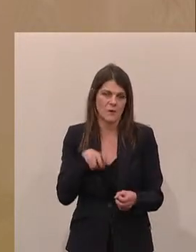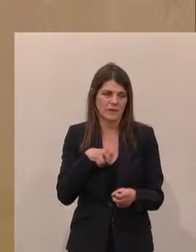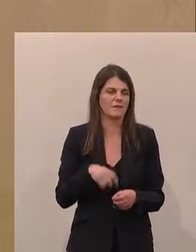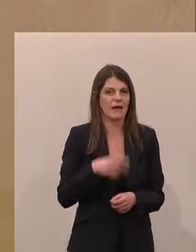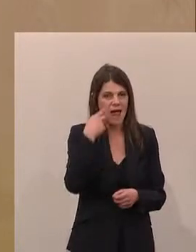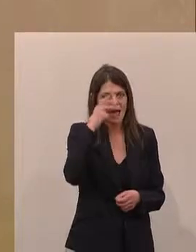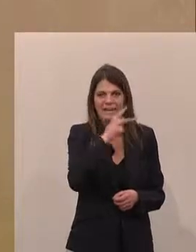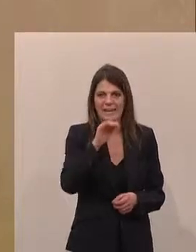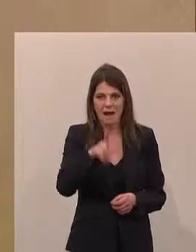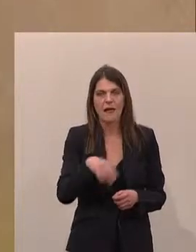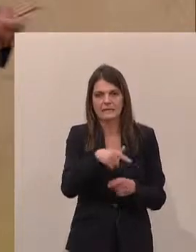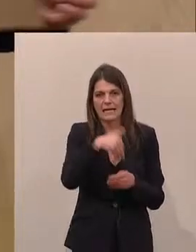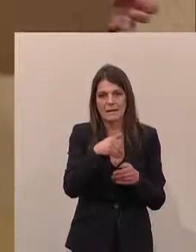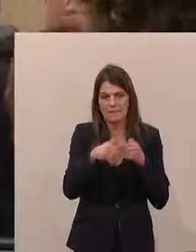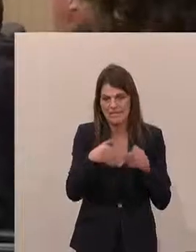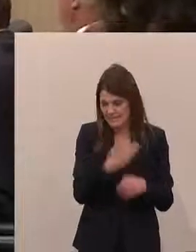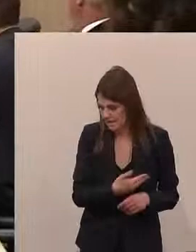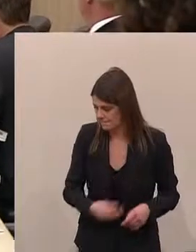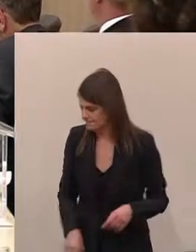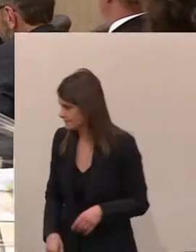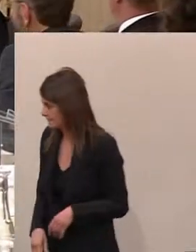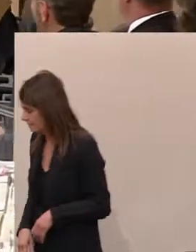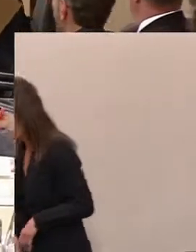als Innenminister. Danke.